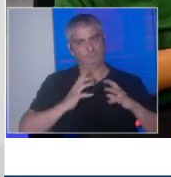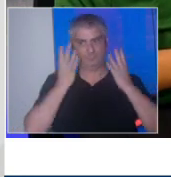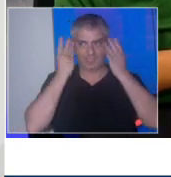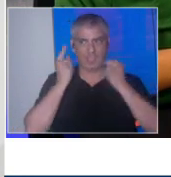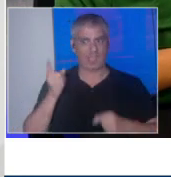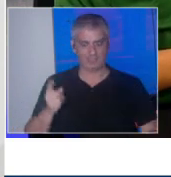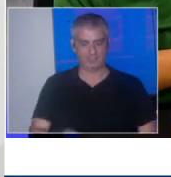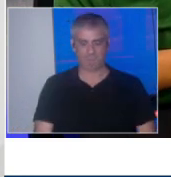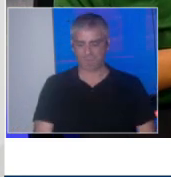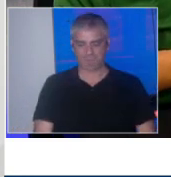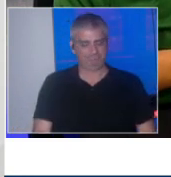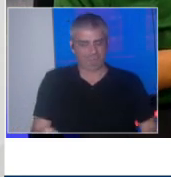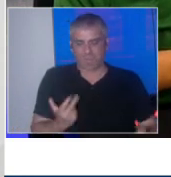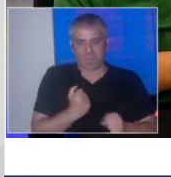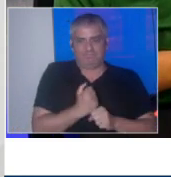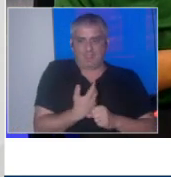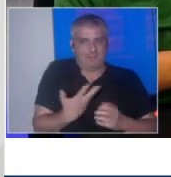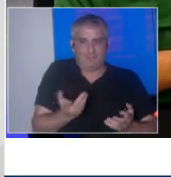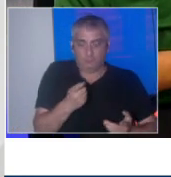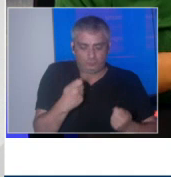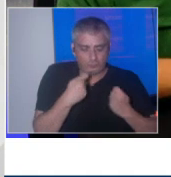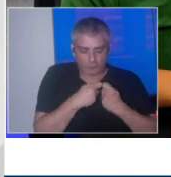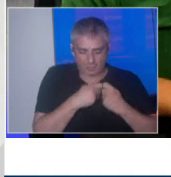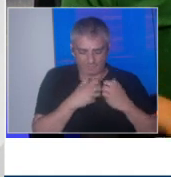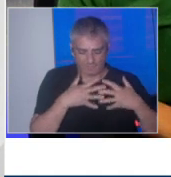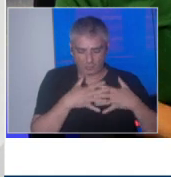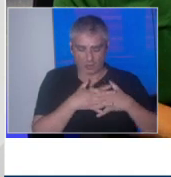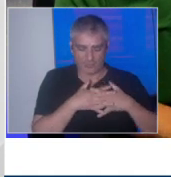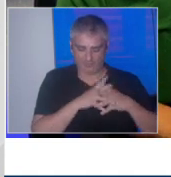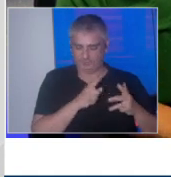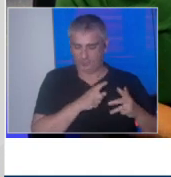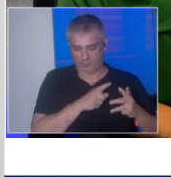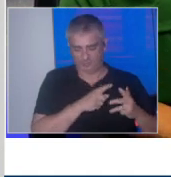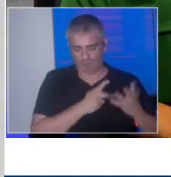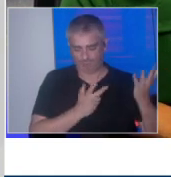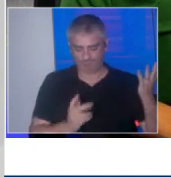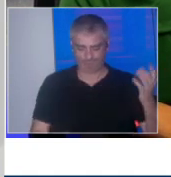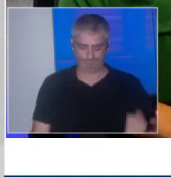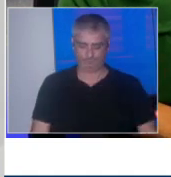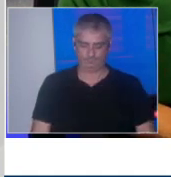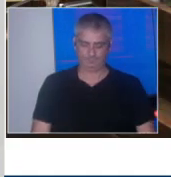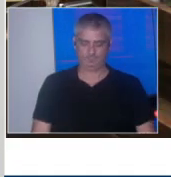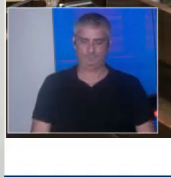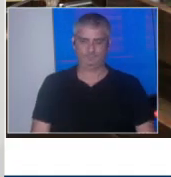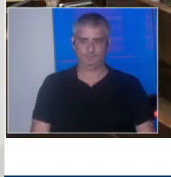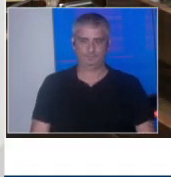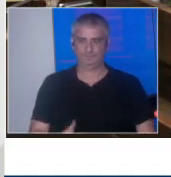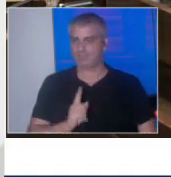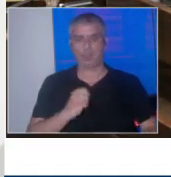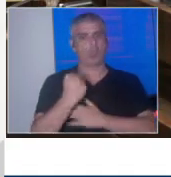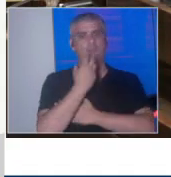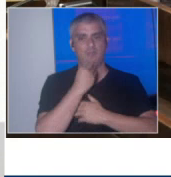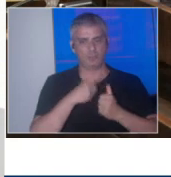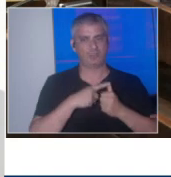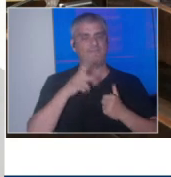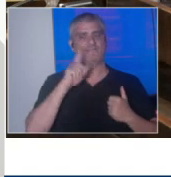מהחרדים שאין להם מה לעשות איתו, וזה שותפים קואליציונים שאתה לא יכול לשחק איתם יותר מדי. זה לא עוצמה יהודית